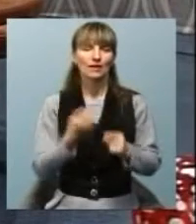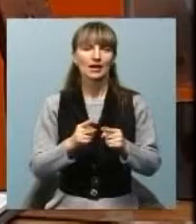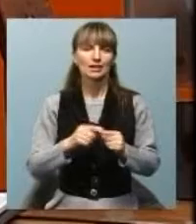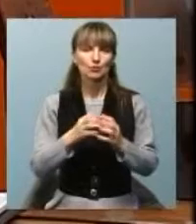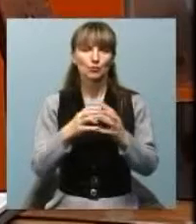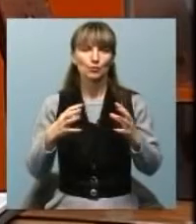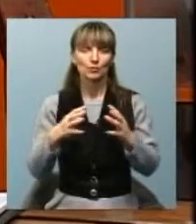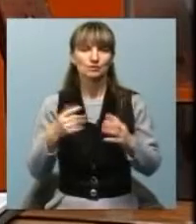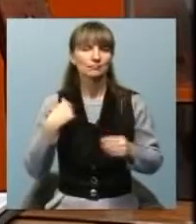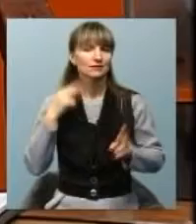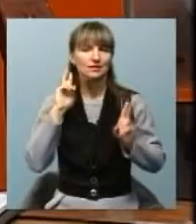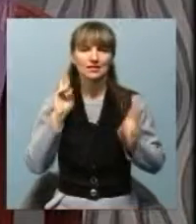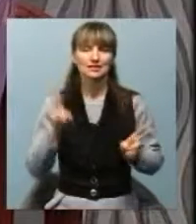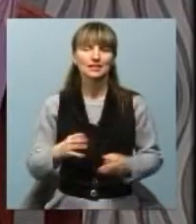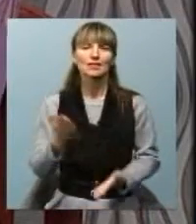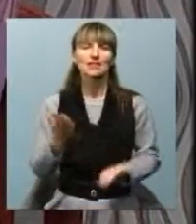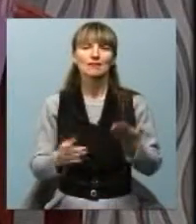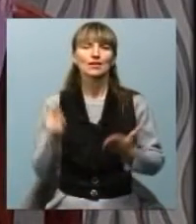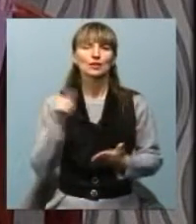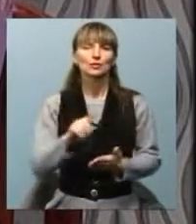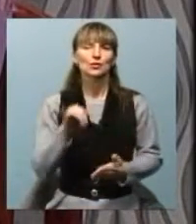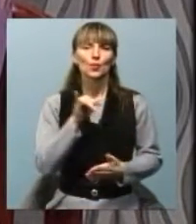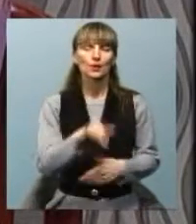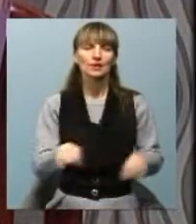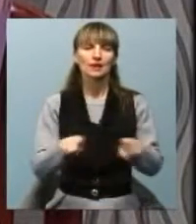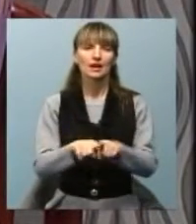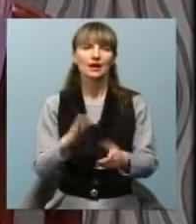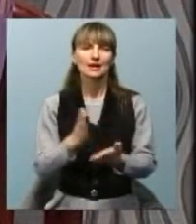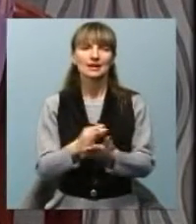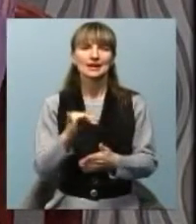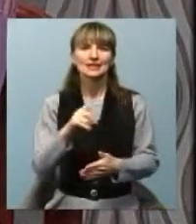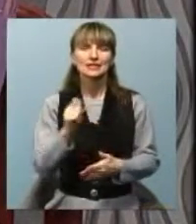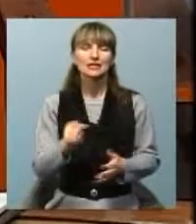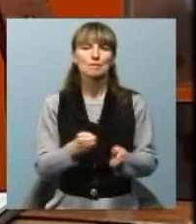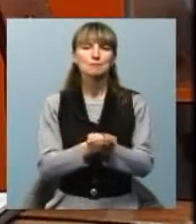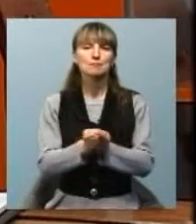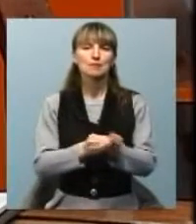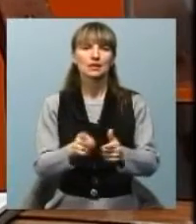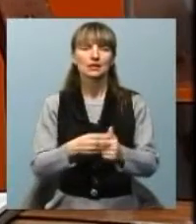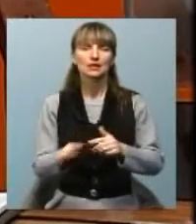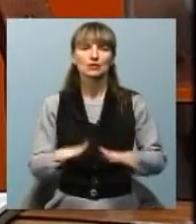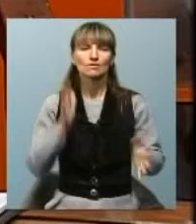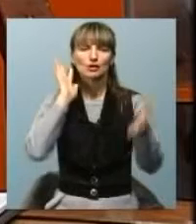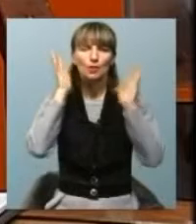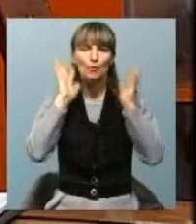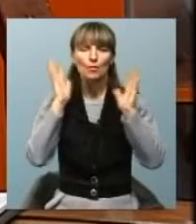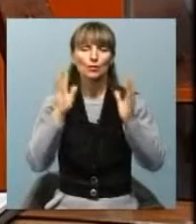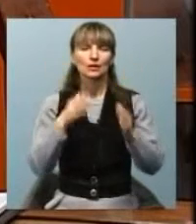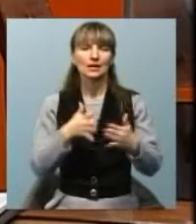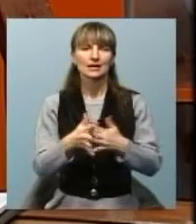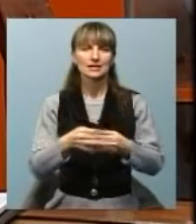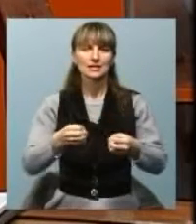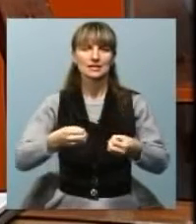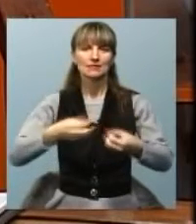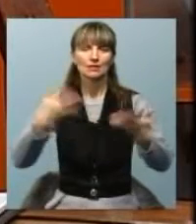бульбашки? Не знаю. Напевно, тому що в них така із-за цього мила або рідкого, або шампуні, крізь світло воно